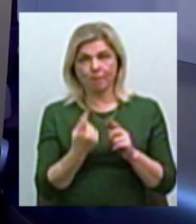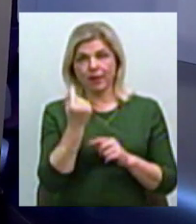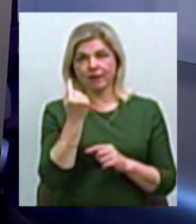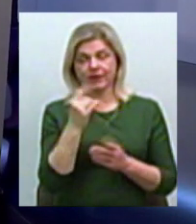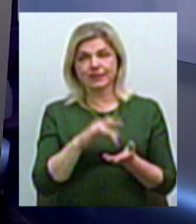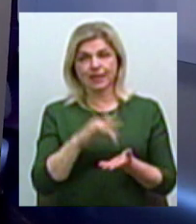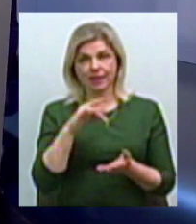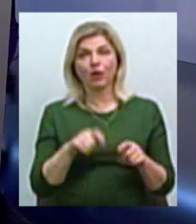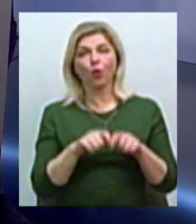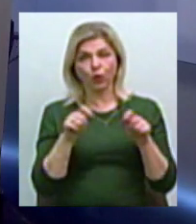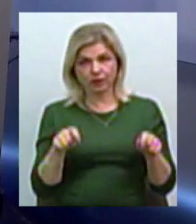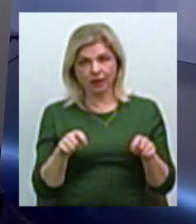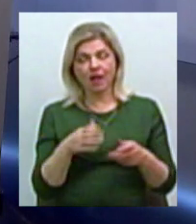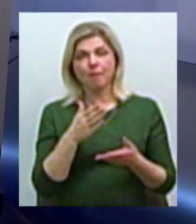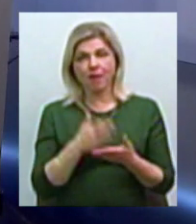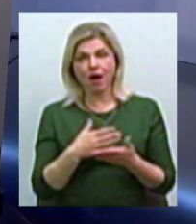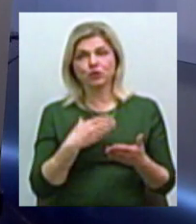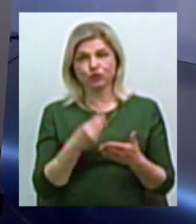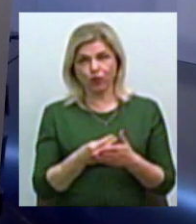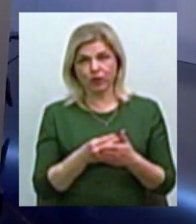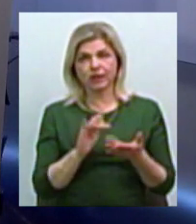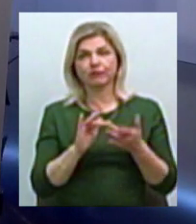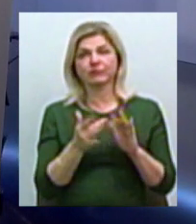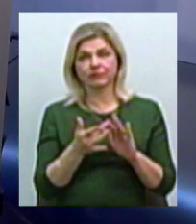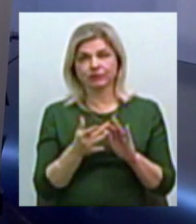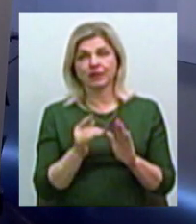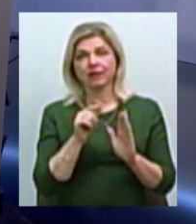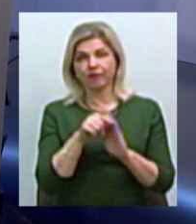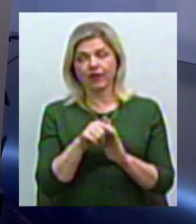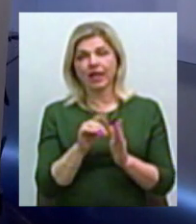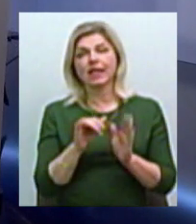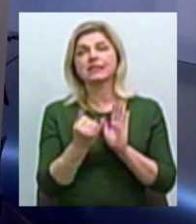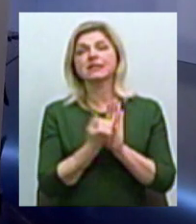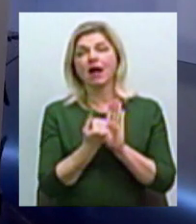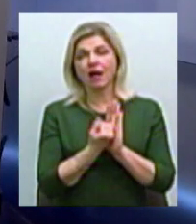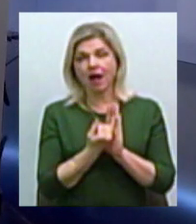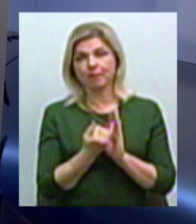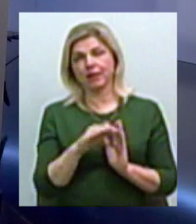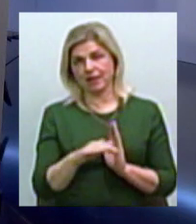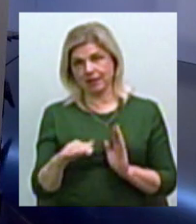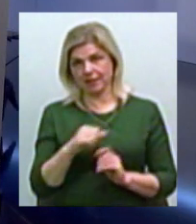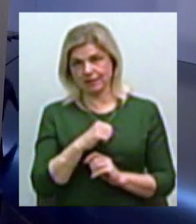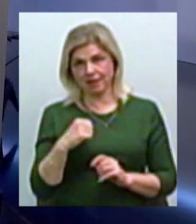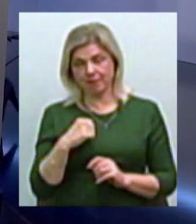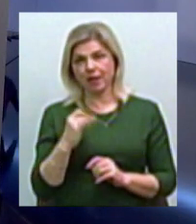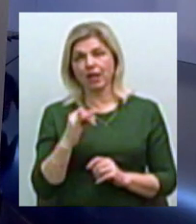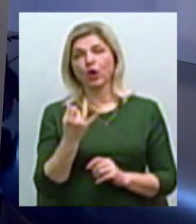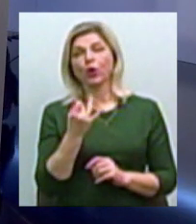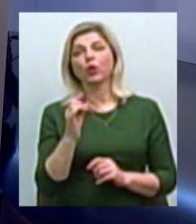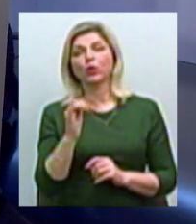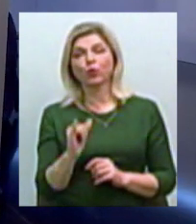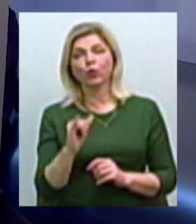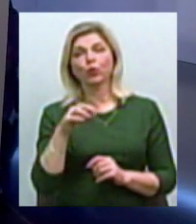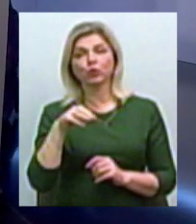Вони мають вже свою сторінку в соціальних мережах. І Instagram діти самі ведуть, і канал YouTube у них є.